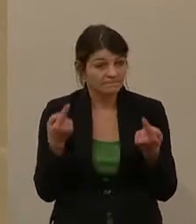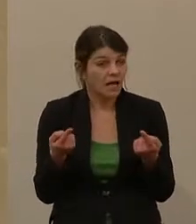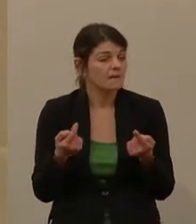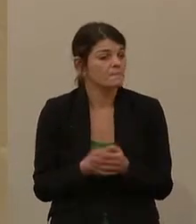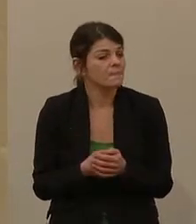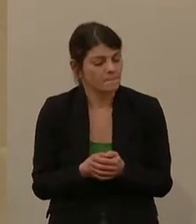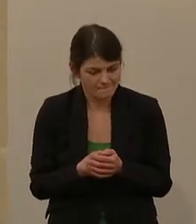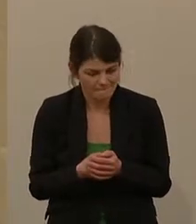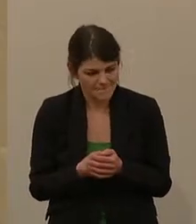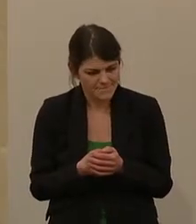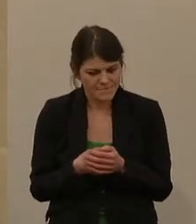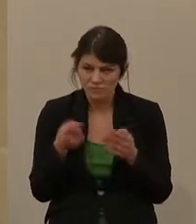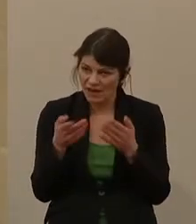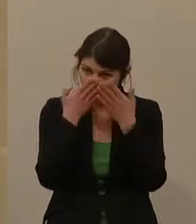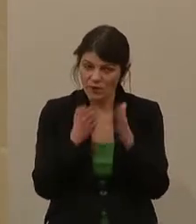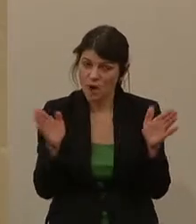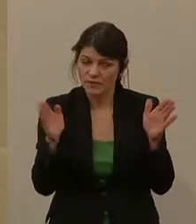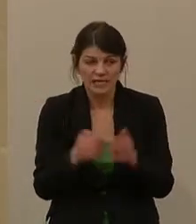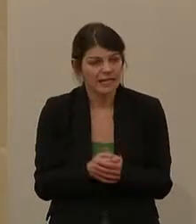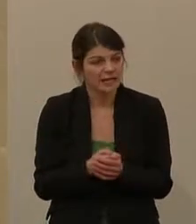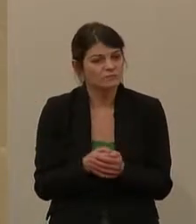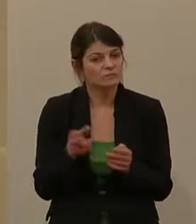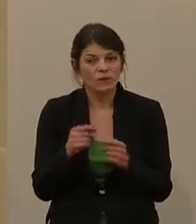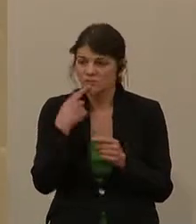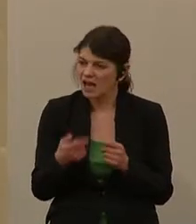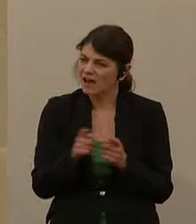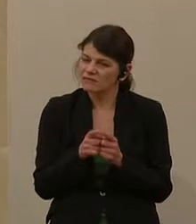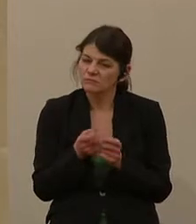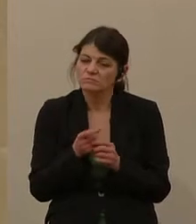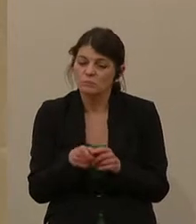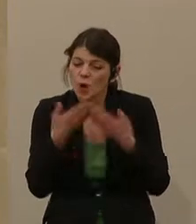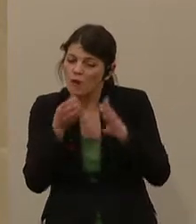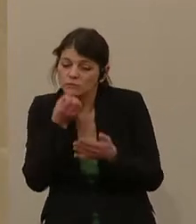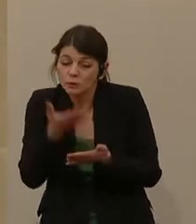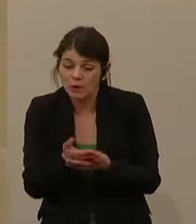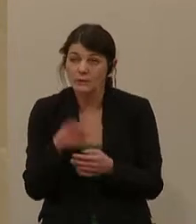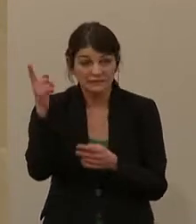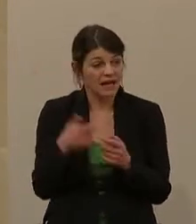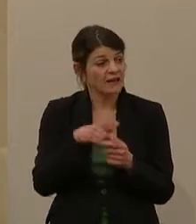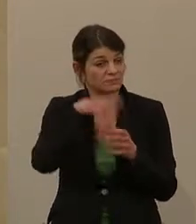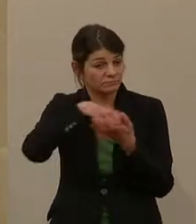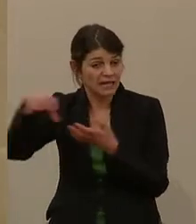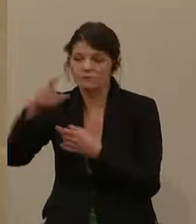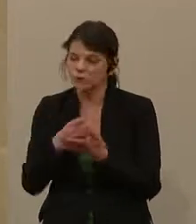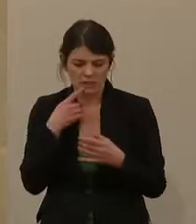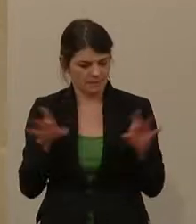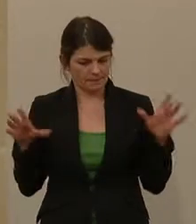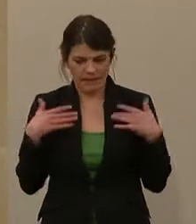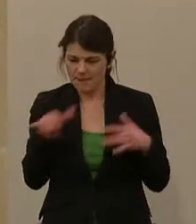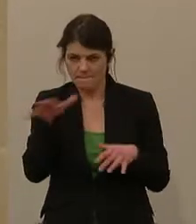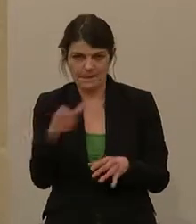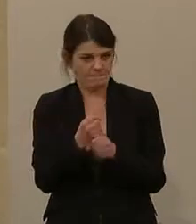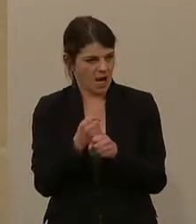dieser Veröffentlichung, also aus diesem Country-by-Country-Report zurückzuziehen und daran nicht mehr teilzunehmen, wenn